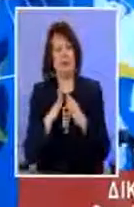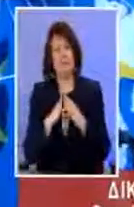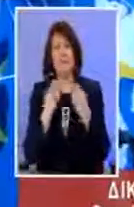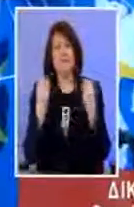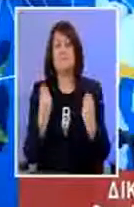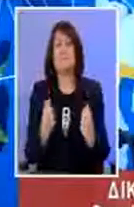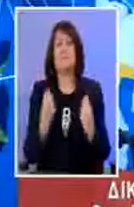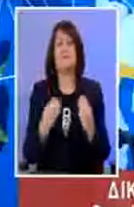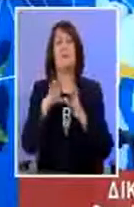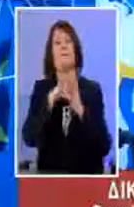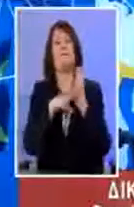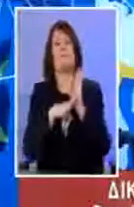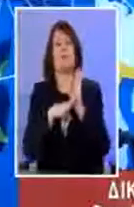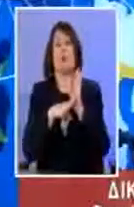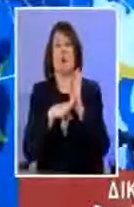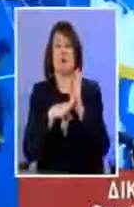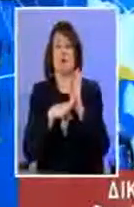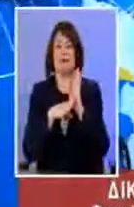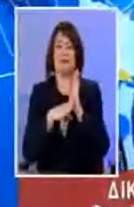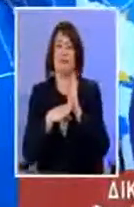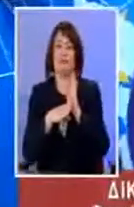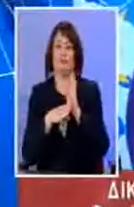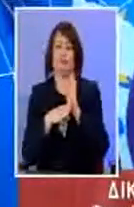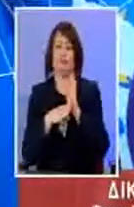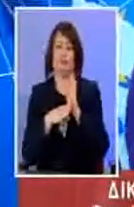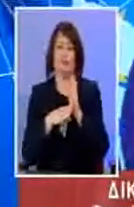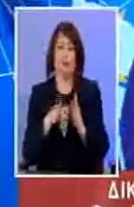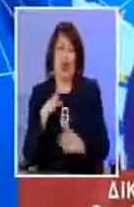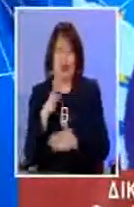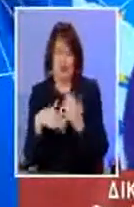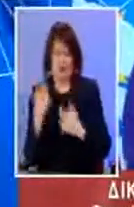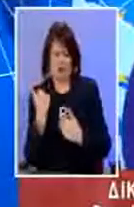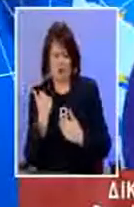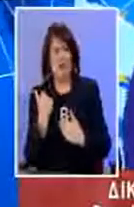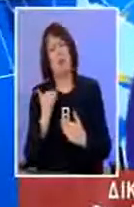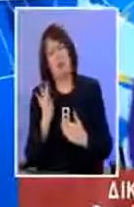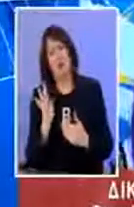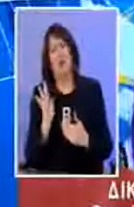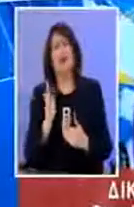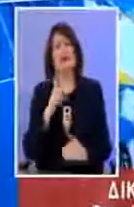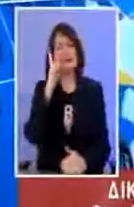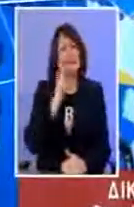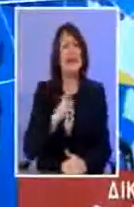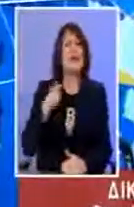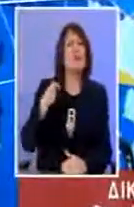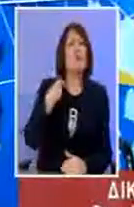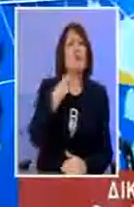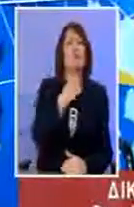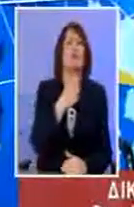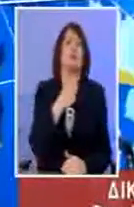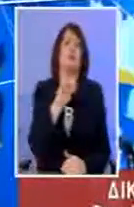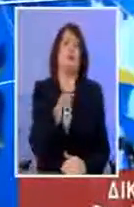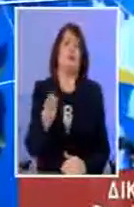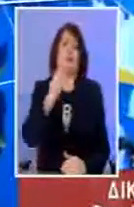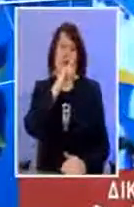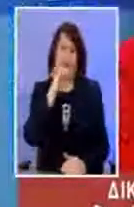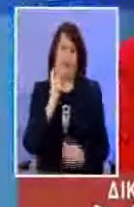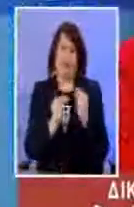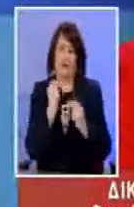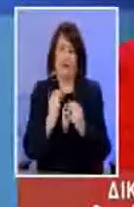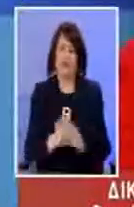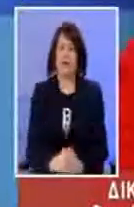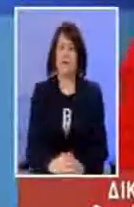καλό προγραμματισμό από αυτόν που δεν έχει αναπηρία, γιατί ξέρει ότι μπορεί να αντιμετωπίσει περισσότερα προβλήματα. Λοιπόν,